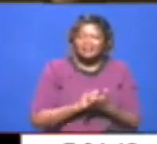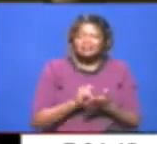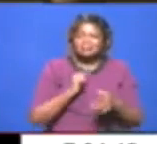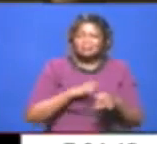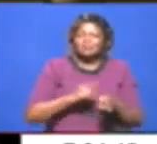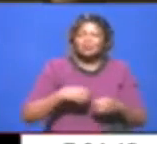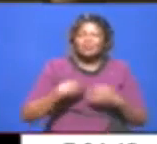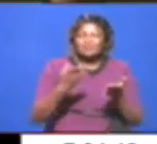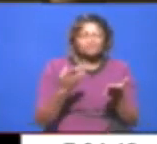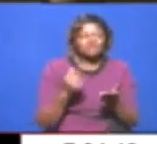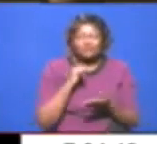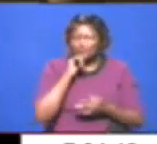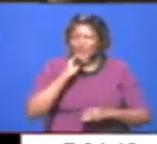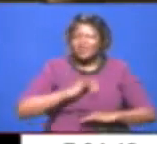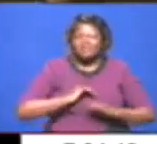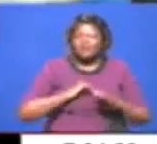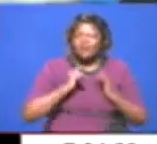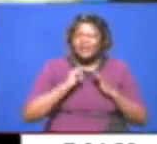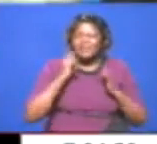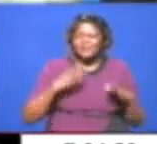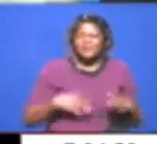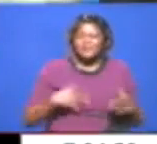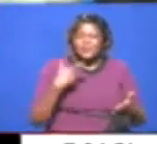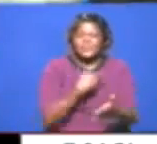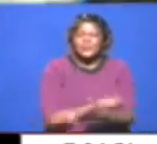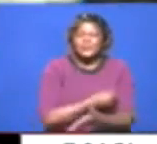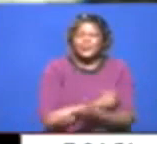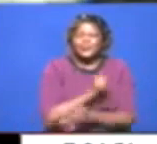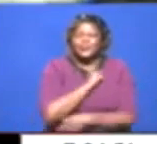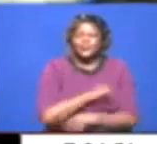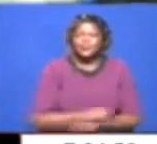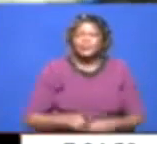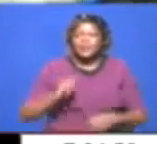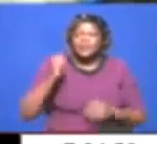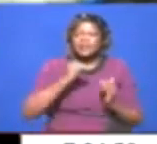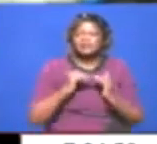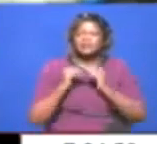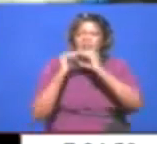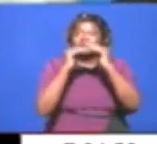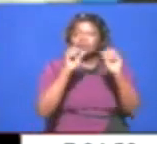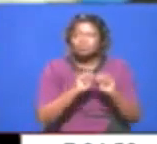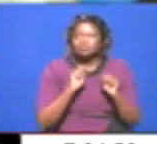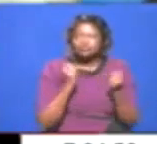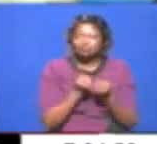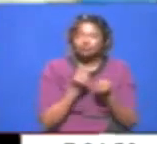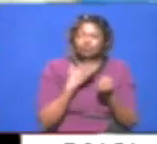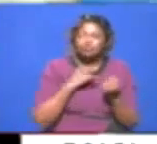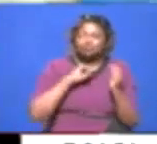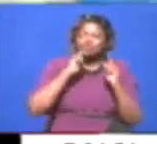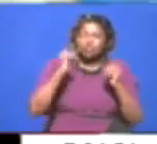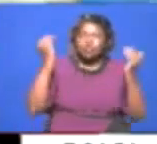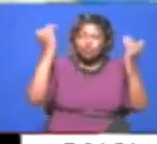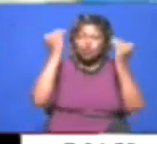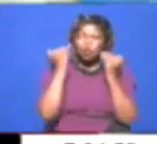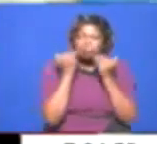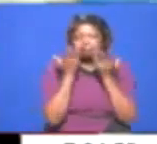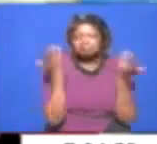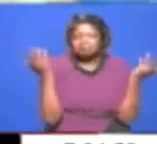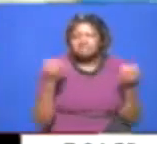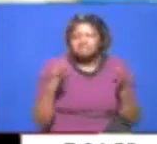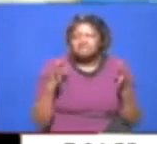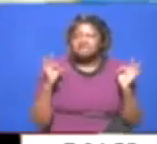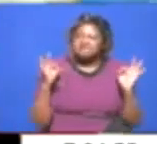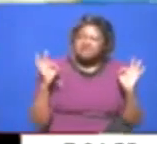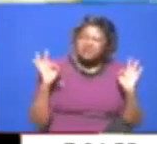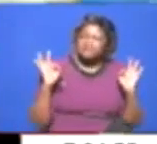uliopeanwa hautatosha kwa Wakenya wote kuchanjwa. Kenya is a democratic society. If you want to go to court, you are free to go to